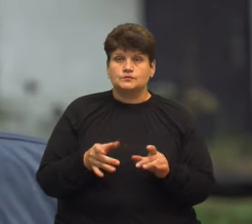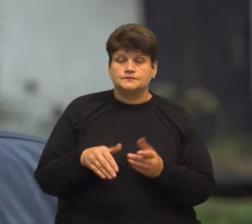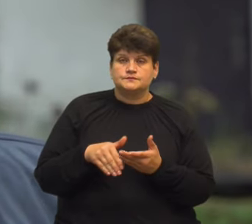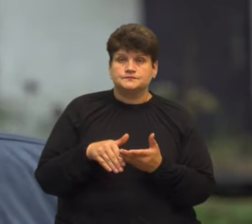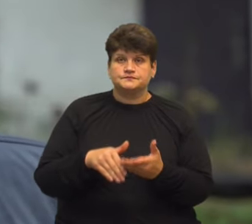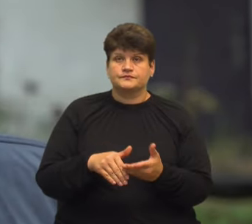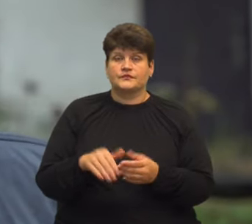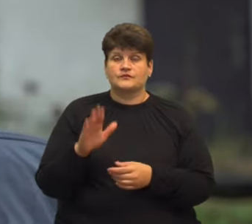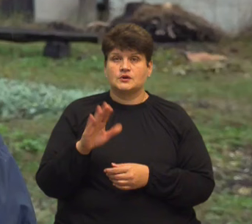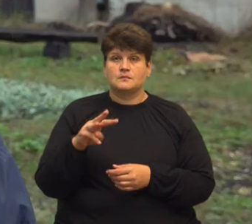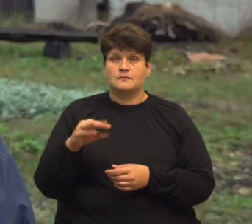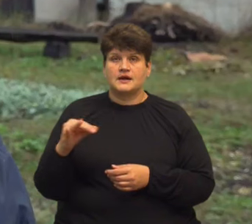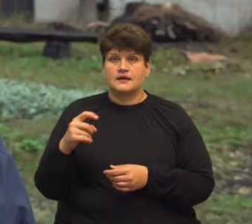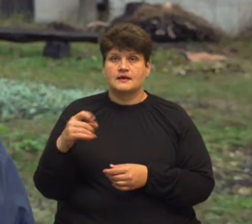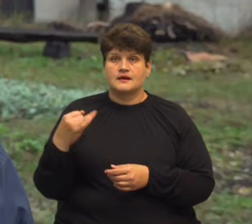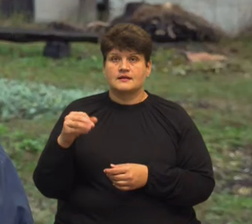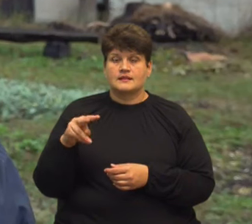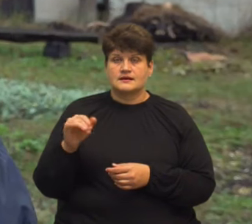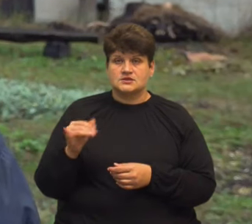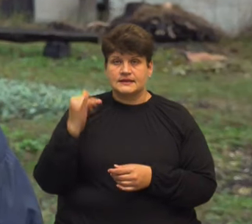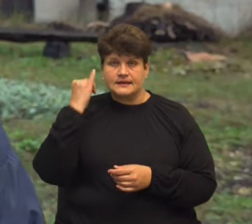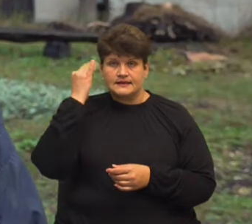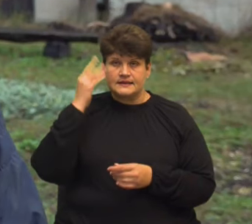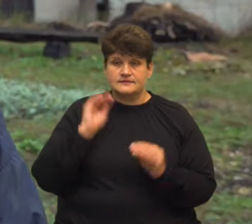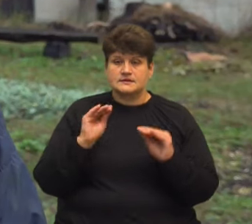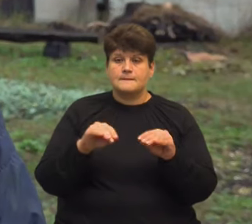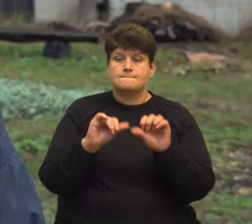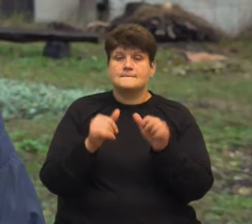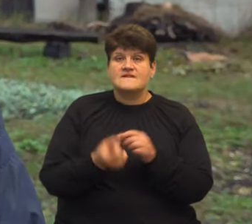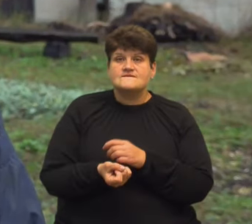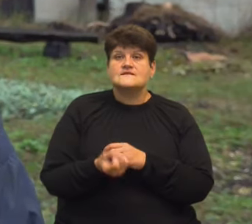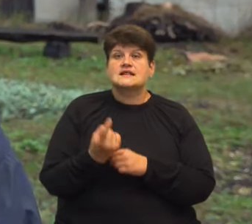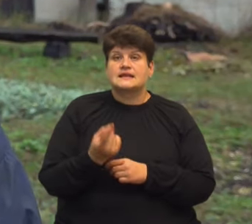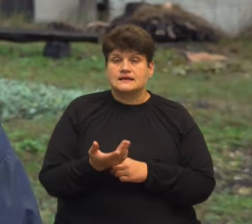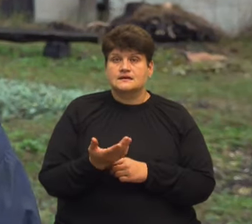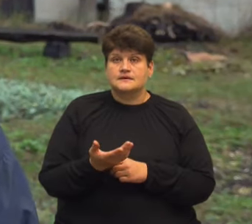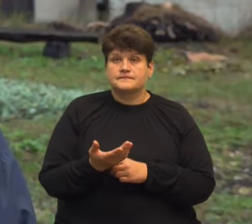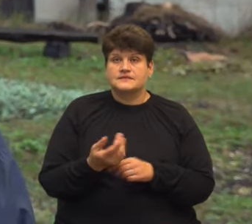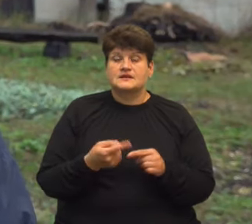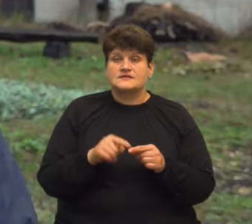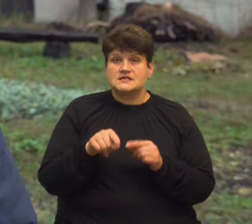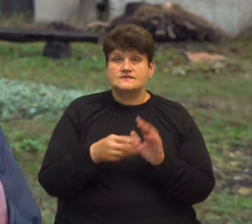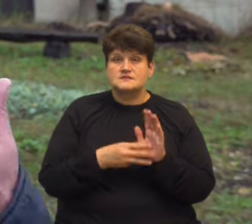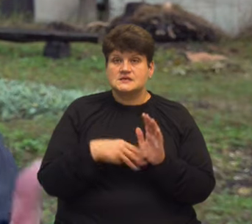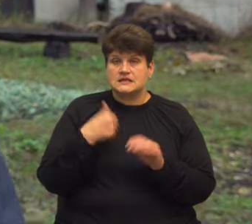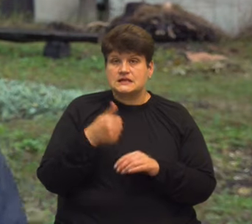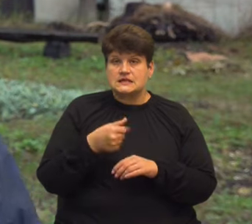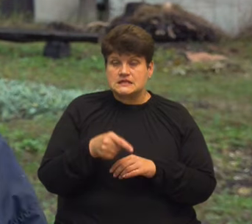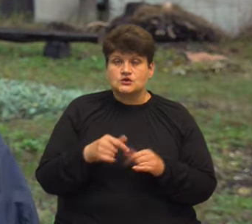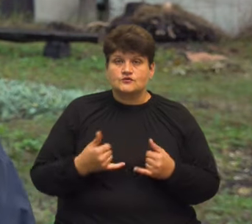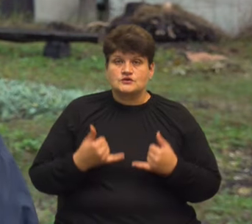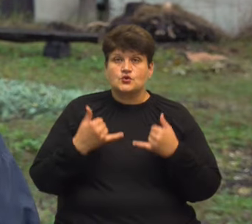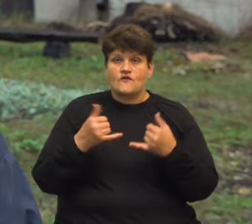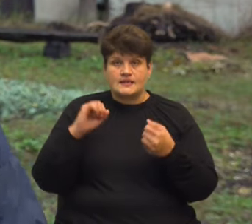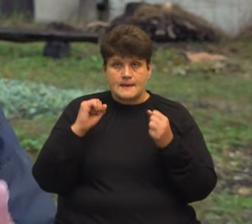Бишки Володимир Михайлишин. Ідея встановлення пам'ятників виникла якраз до цієї 80-ї річниці, щоб вшанувати